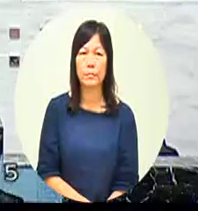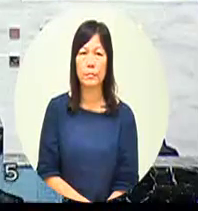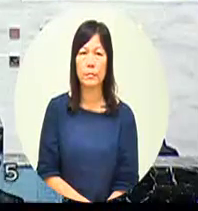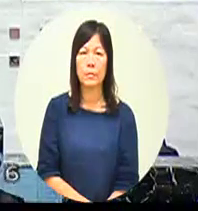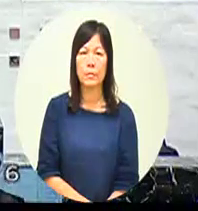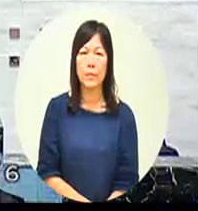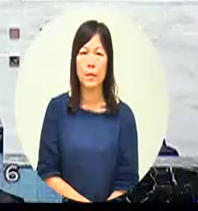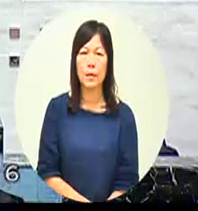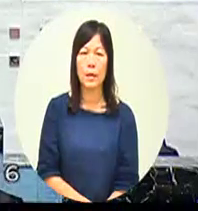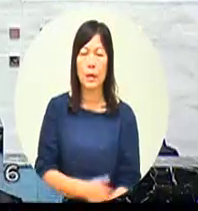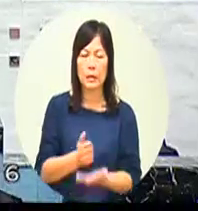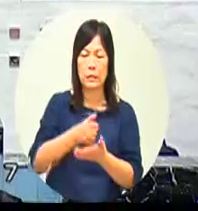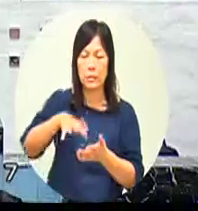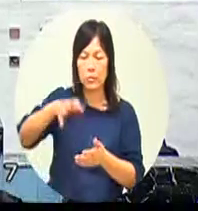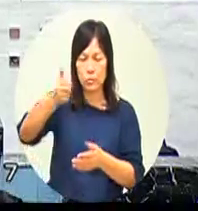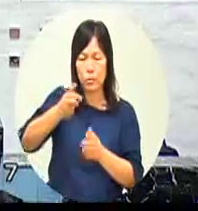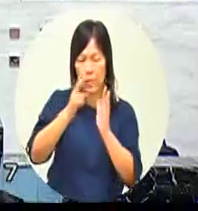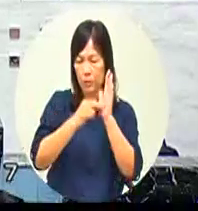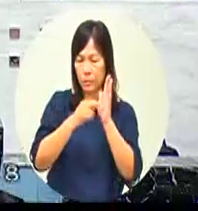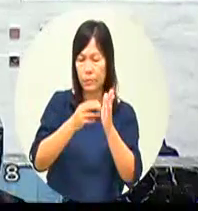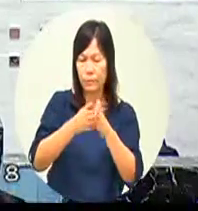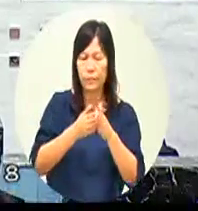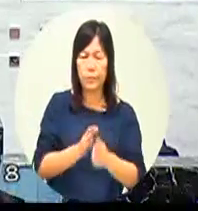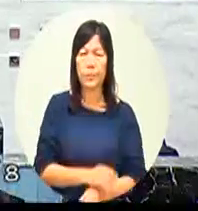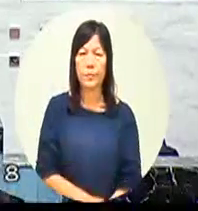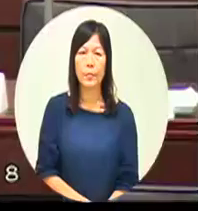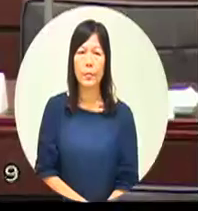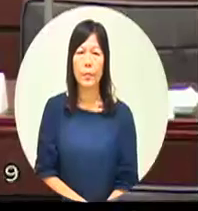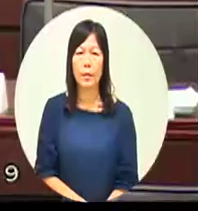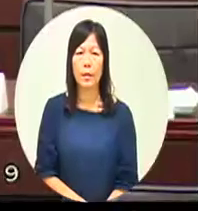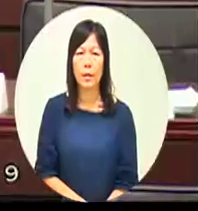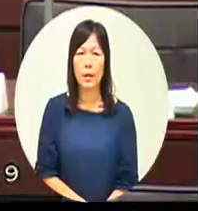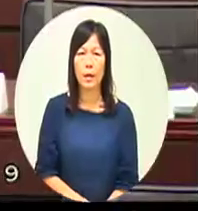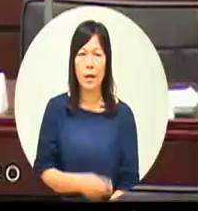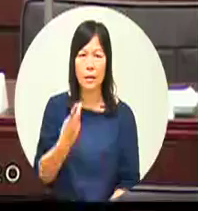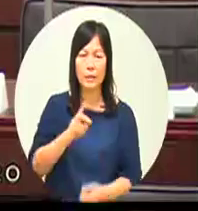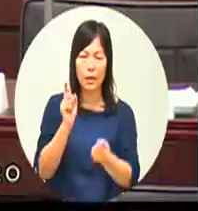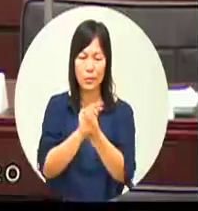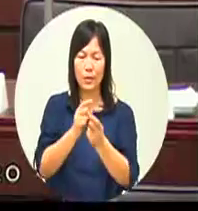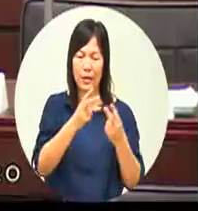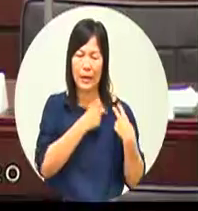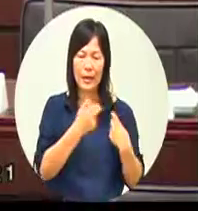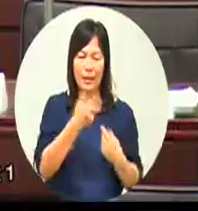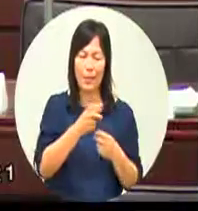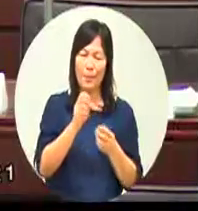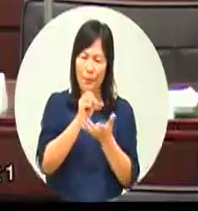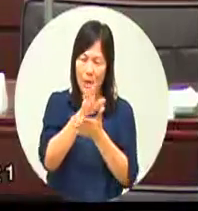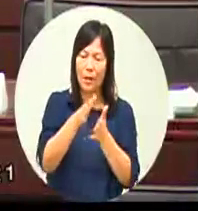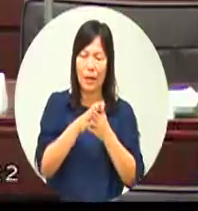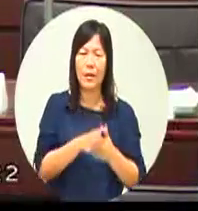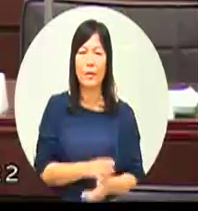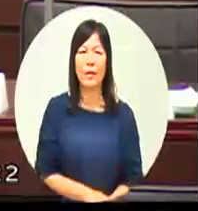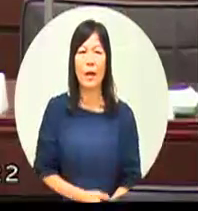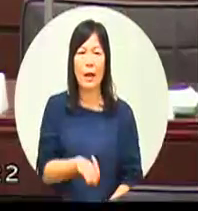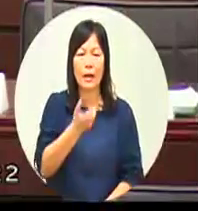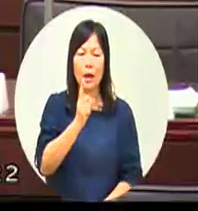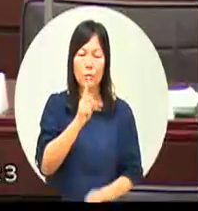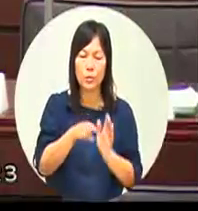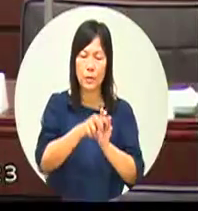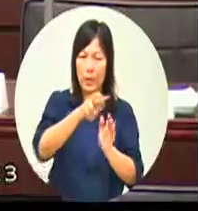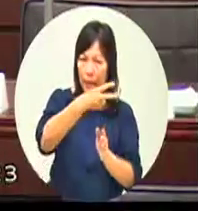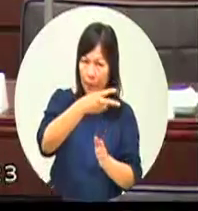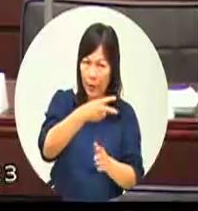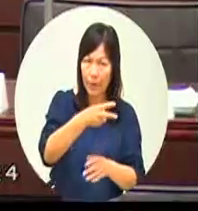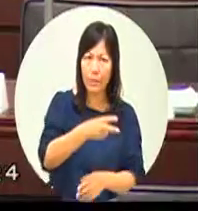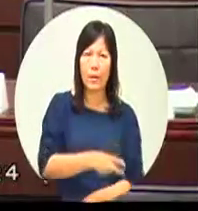好，请局长说明。 这个跟再跟副议长报告一下哈、哦，我刚刚讲的200块，